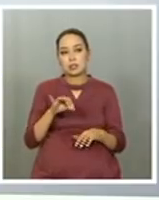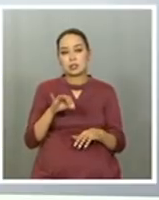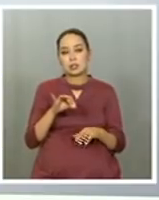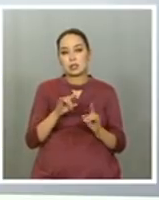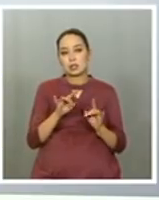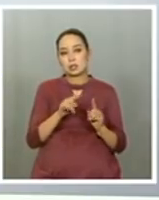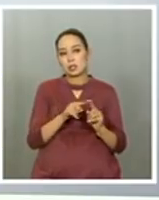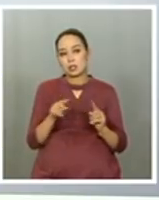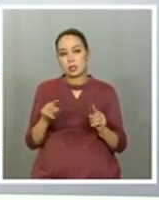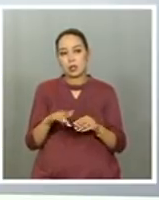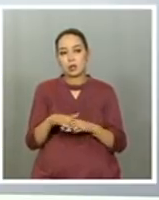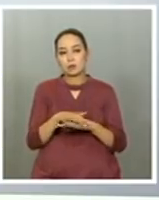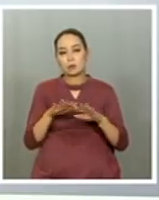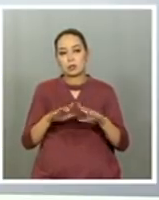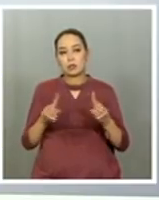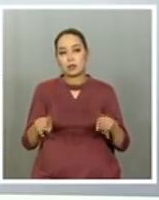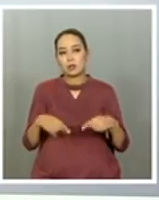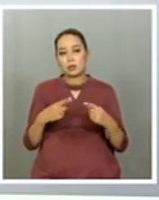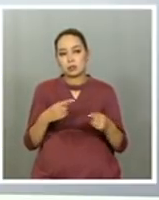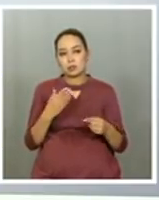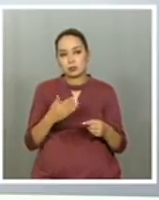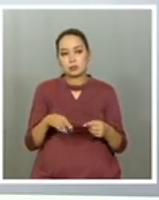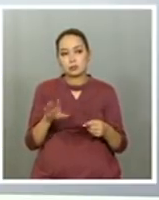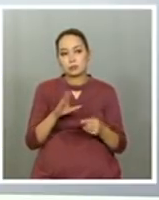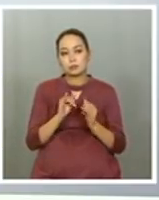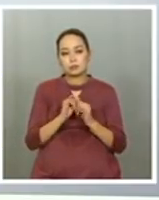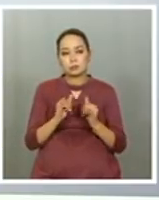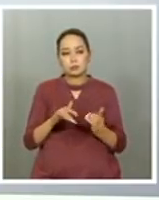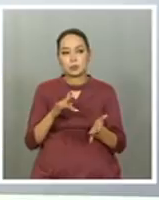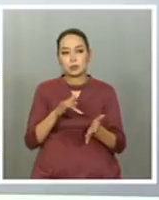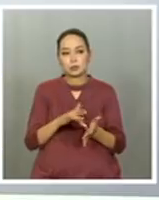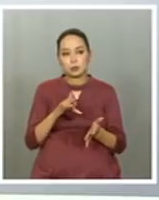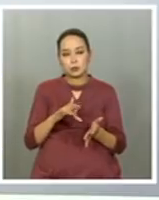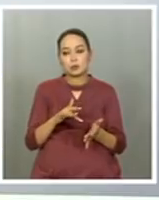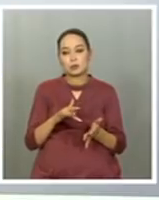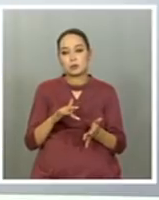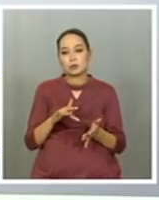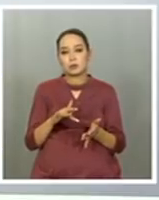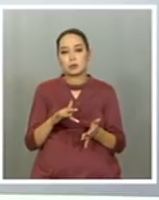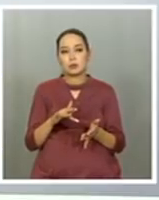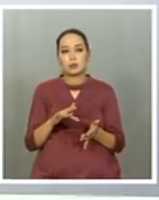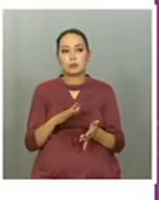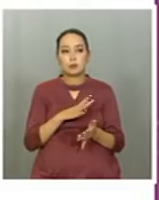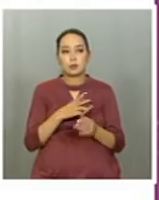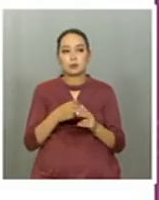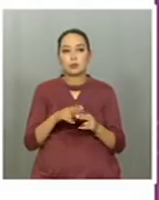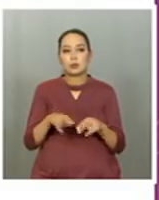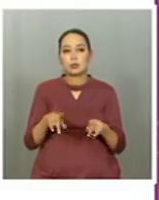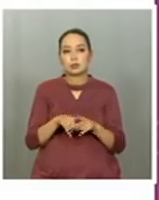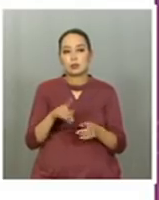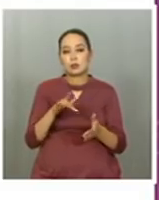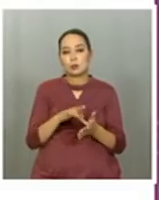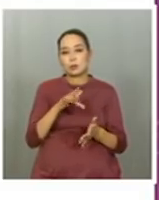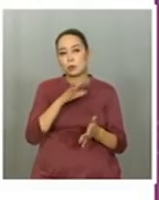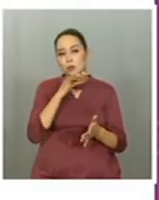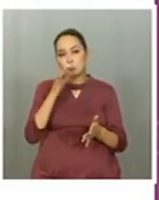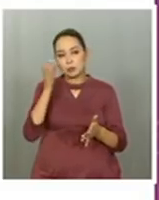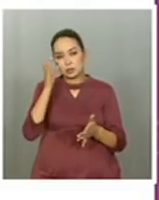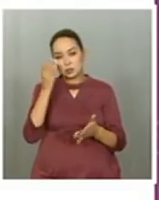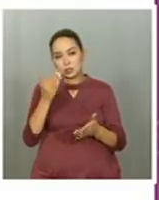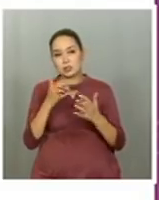аудандарда қалыптастырудағы шоғырландырушы орталықтың болуы. Яғни мұндай орталық көптеген ғылыми